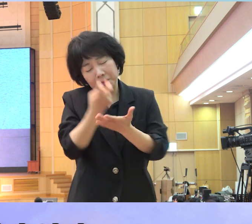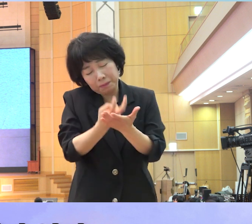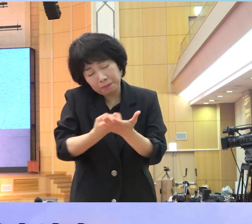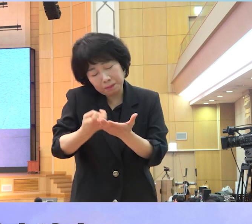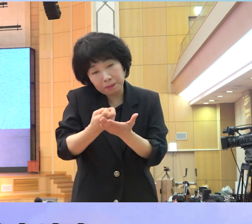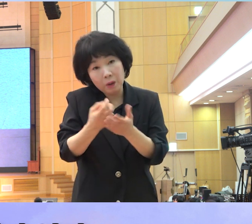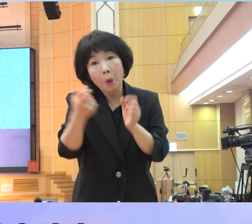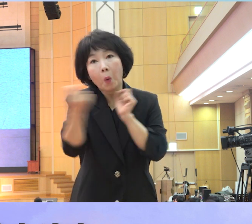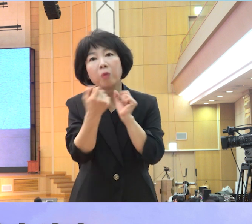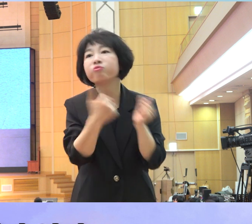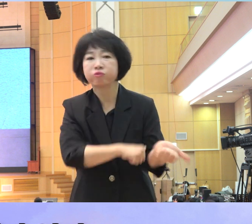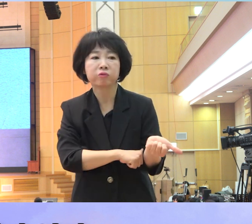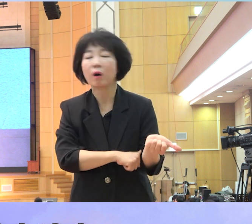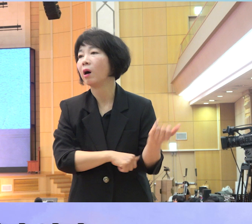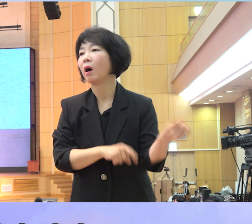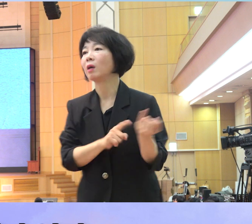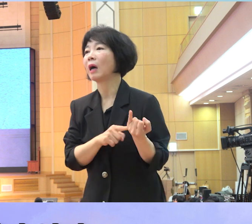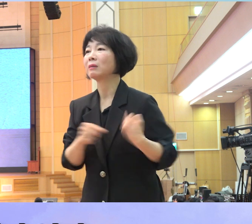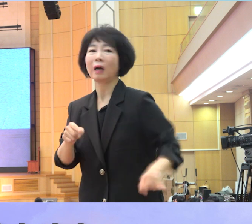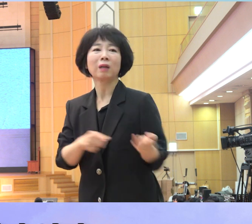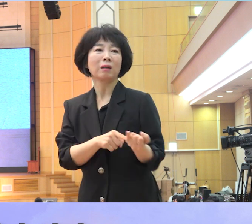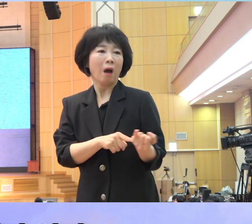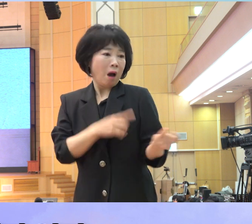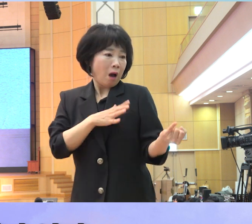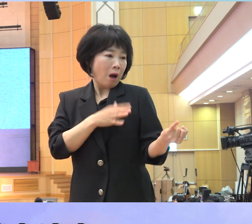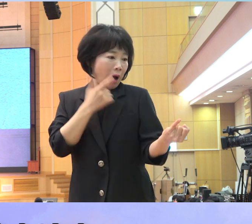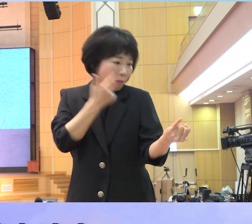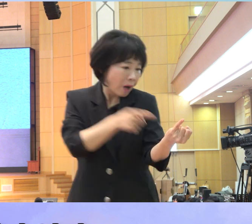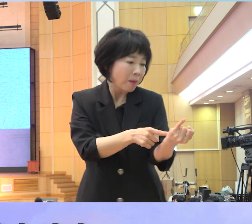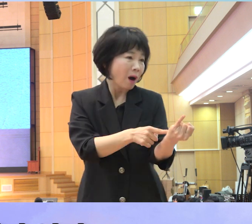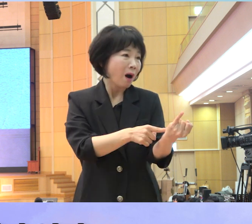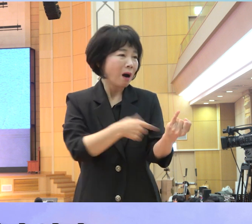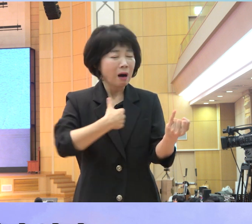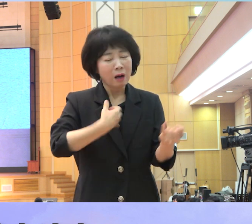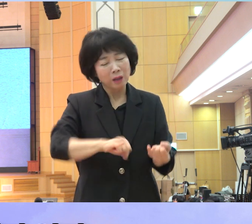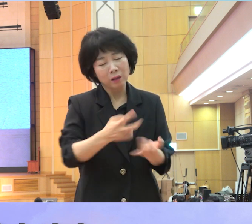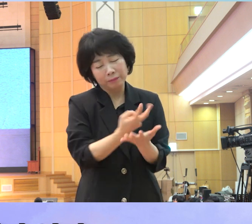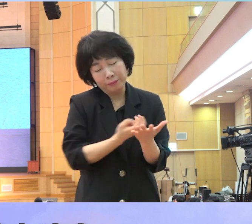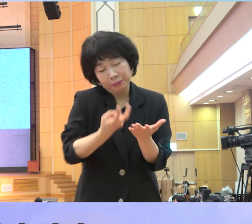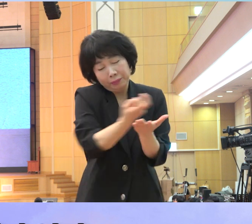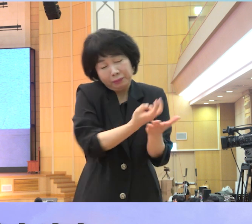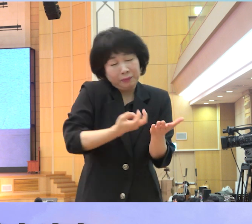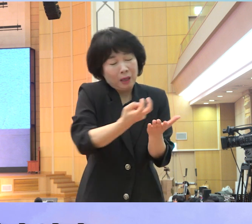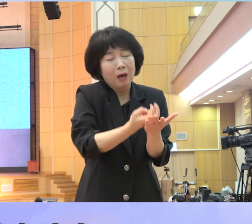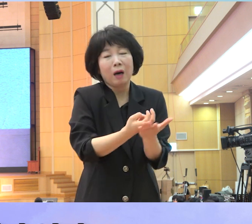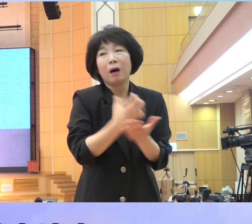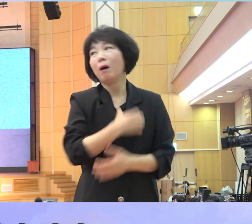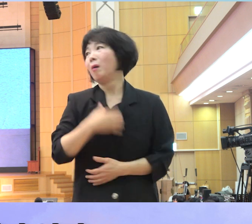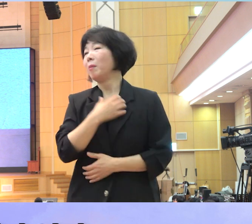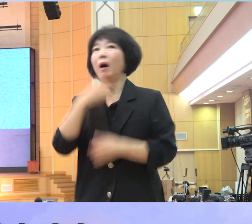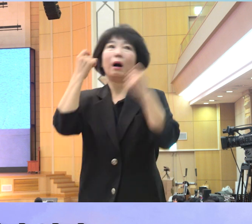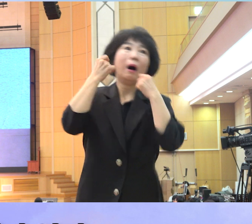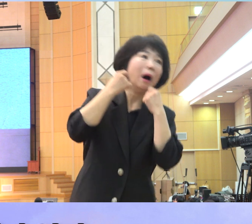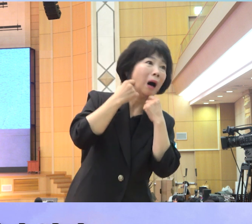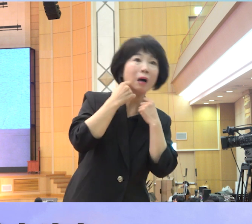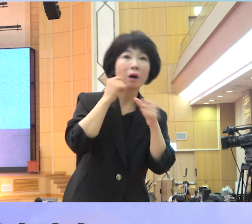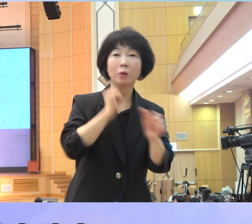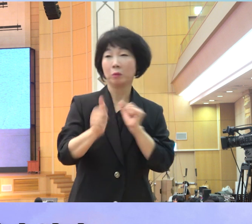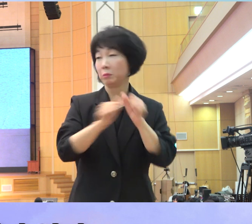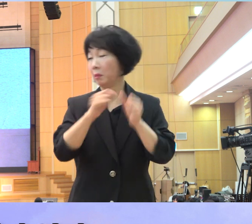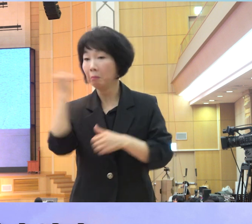자기 딸이 지금 죽어가서 예수님이 어떤 병이든 고쳐주신다는 소식을 듣고 예수님을